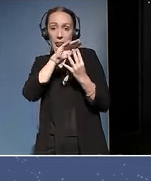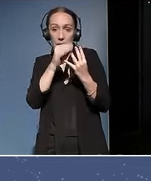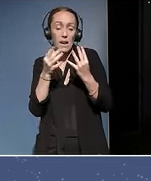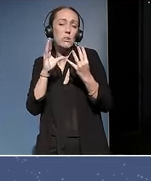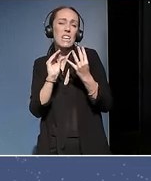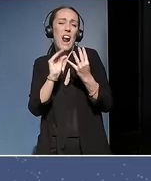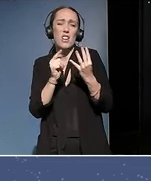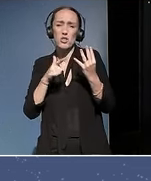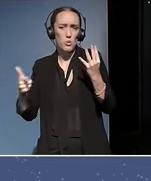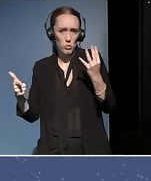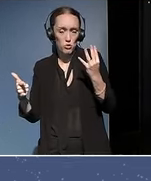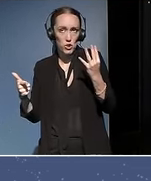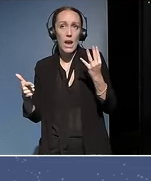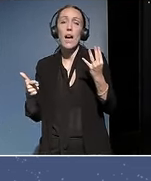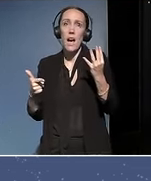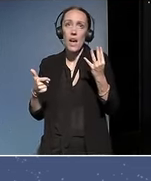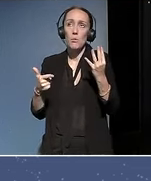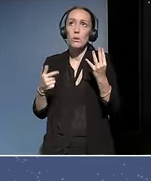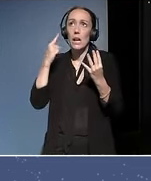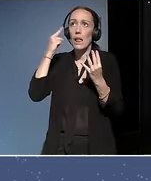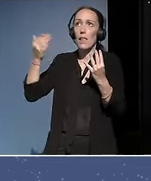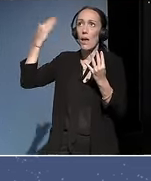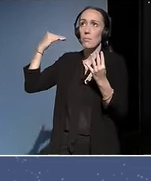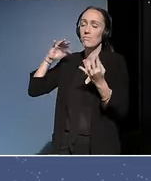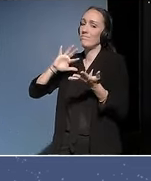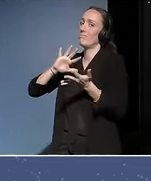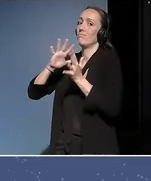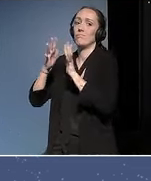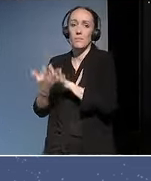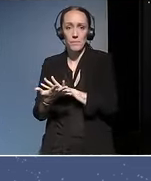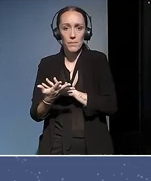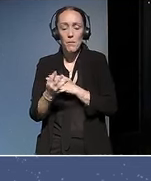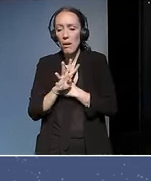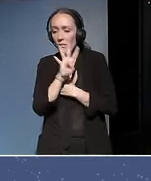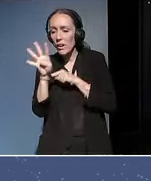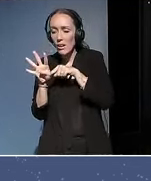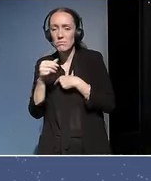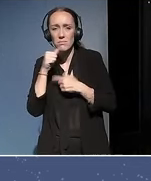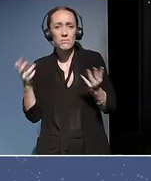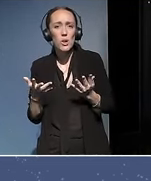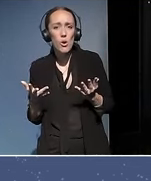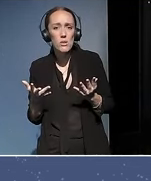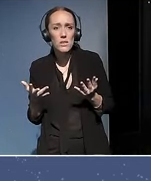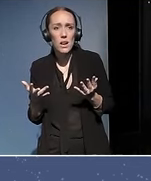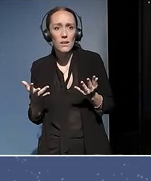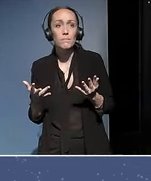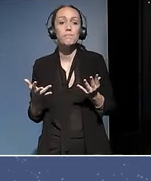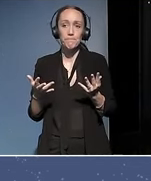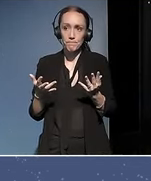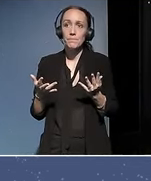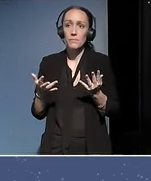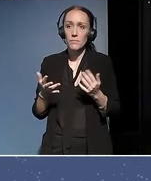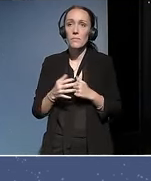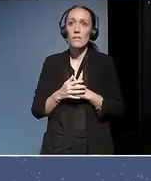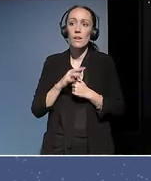grasso quindi questo ha fatto cambiare un pochino l'idea e allora questa vela a cosa poteva servire Beh Probabilmente questa vela